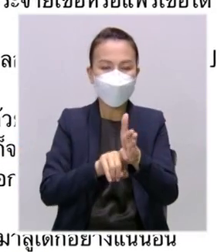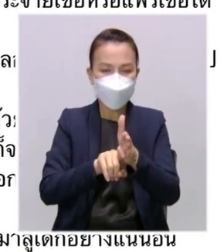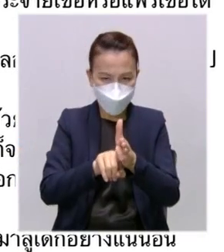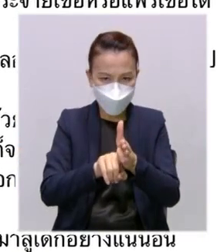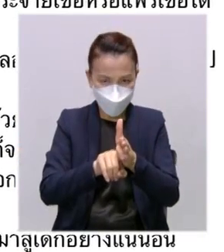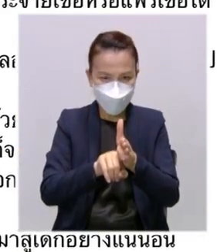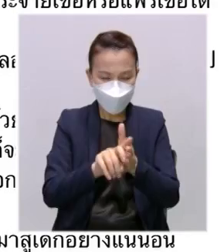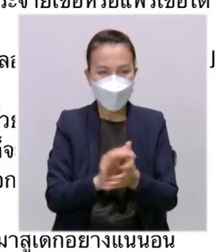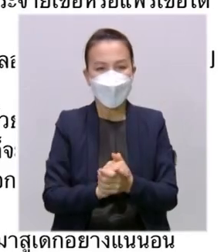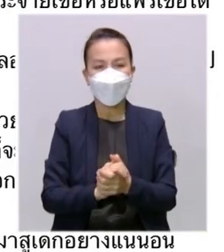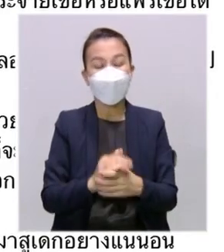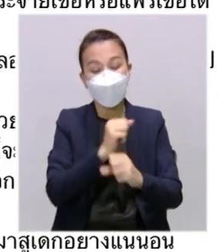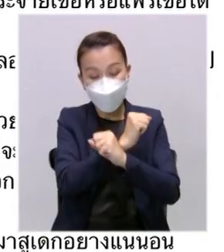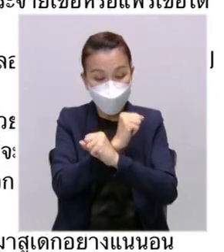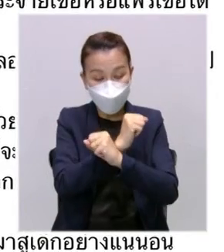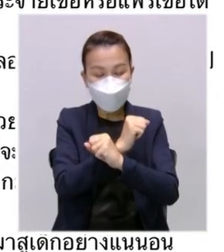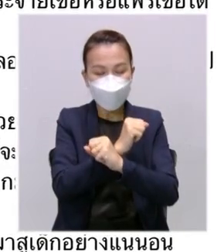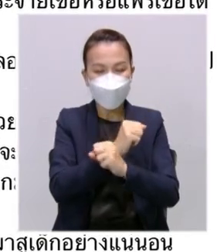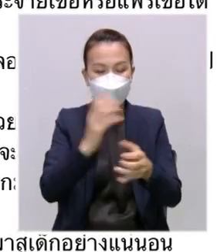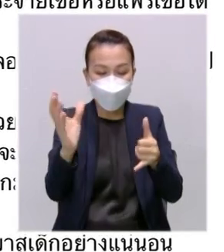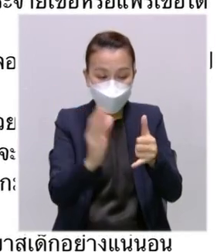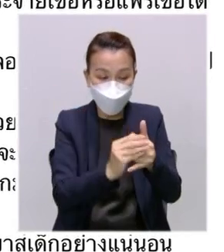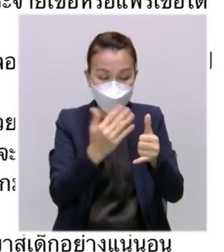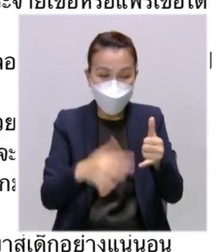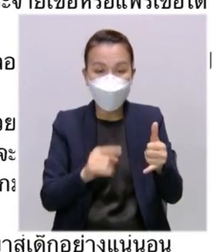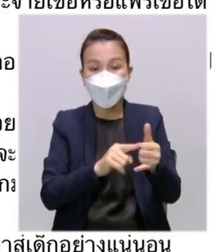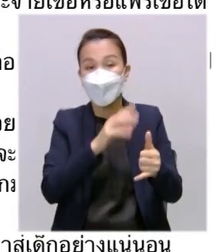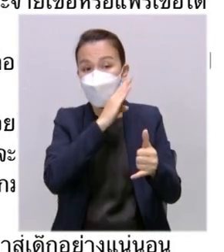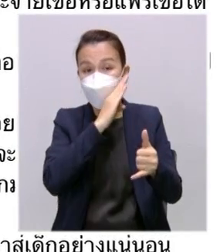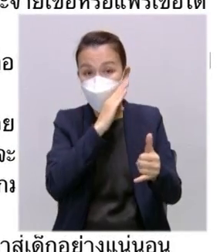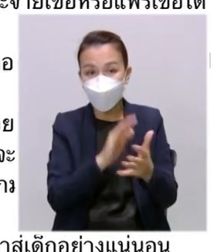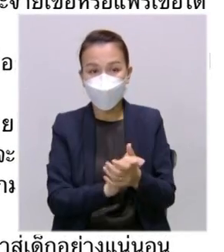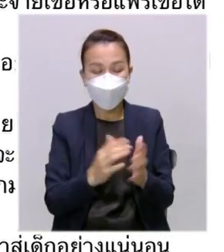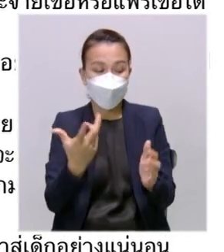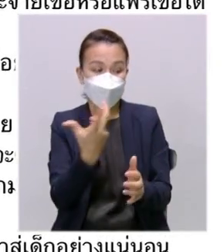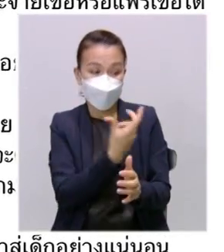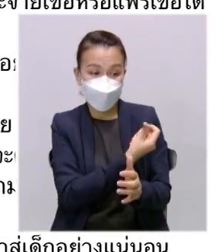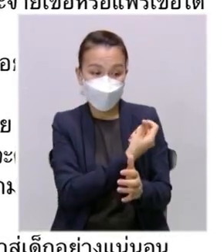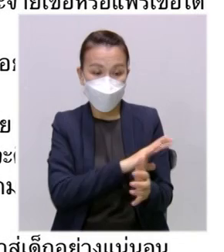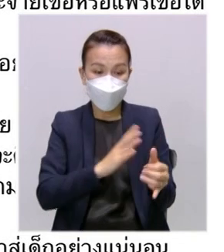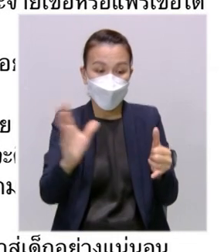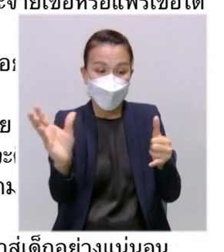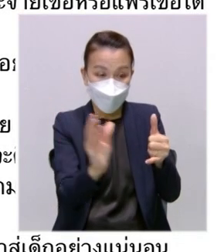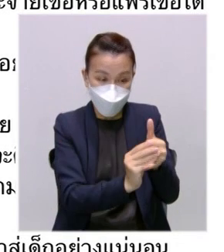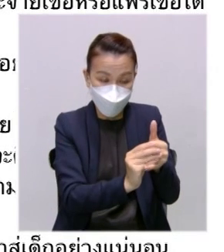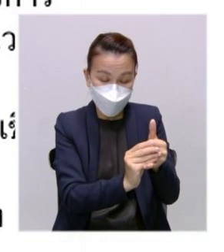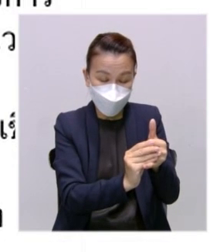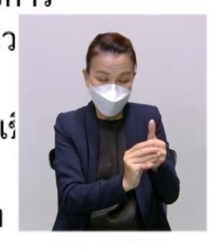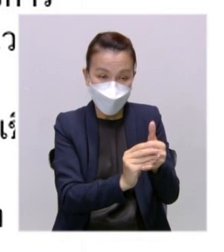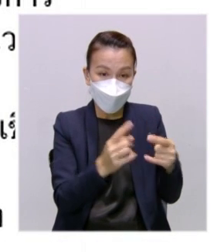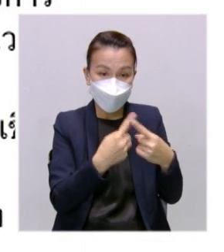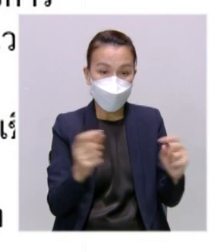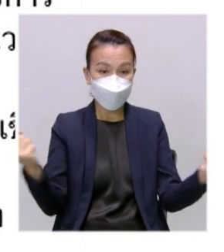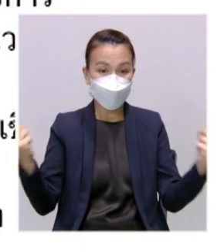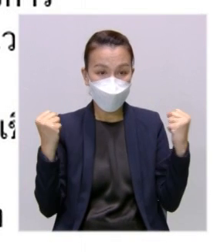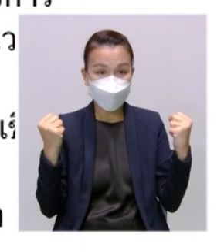ความรุนแรงของโรคค่ะถ้าให้วัคซีนแล้วเด็กยังสามารถติดเชื้อโดยไม่มีอาการก็จะไม่เกิดประโยชน์ในการลดการแพร่กระจ